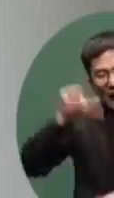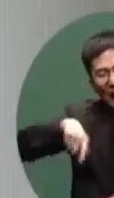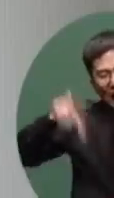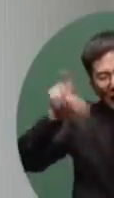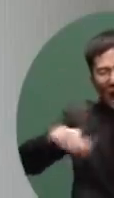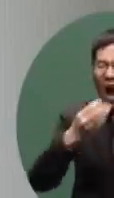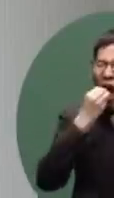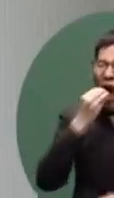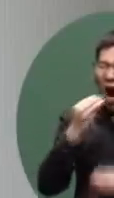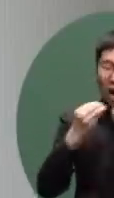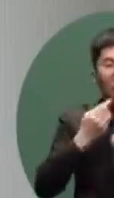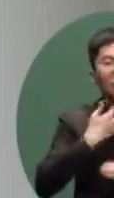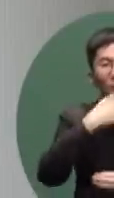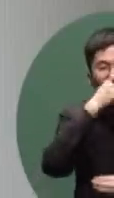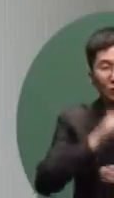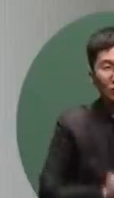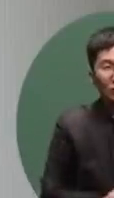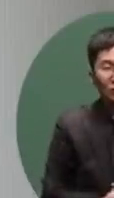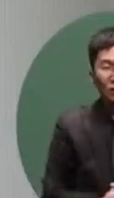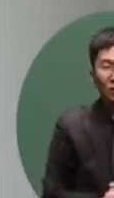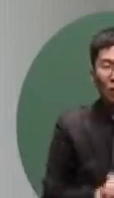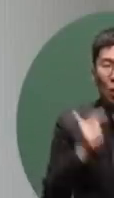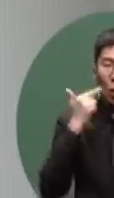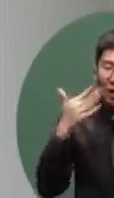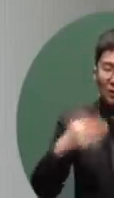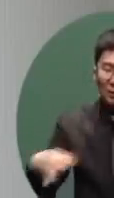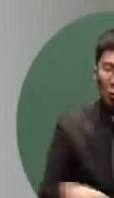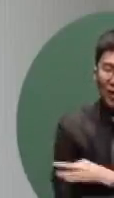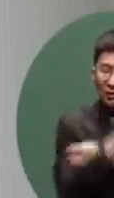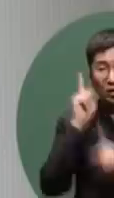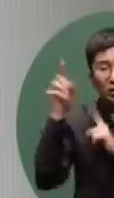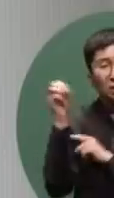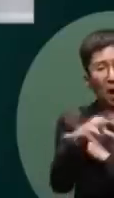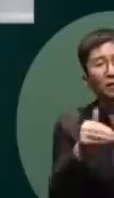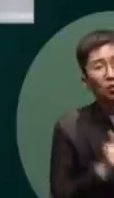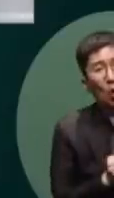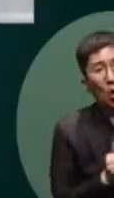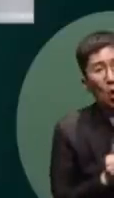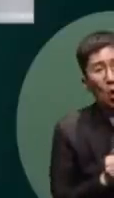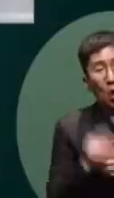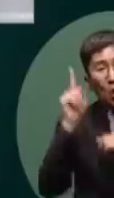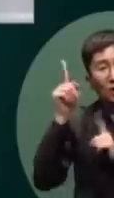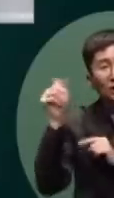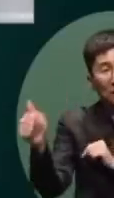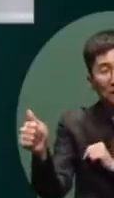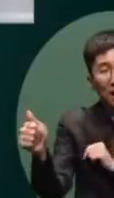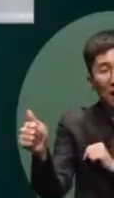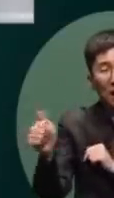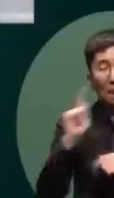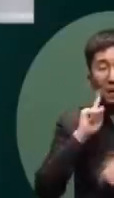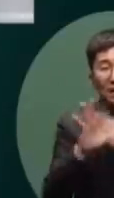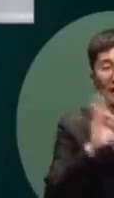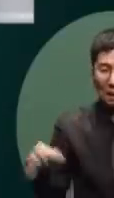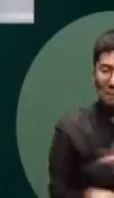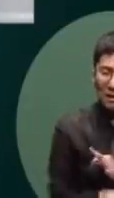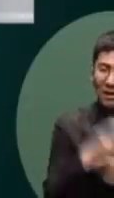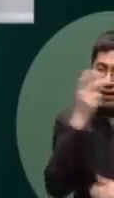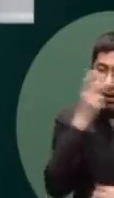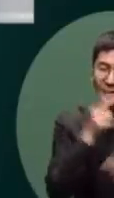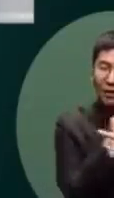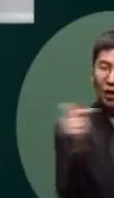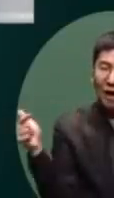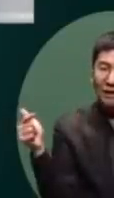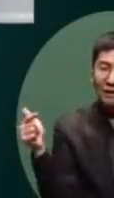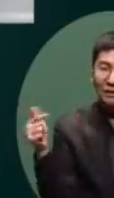엄청나게 이제 해서 이게 뭐 누가 봐도 명백한 세금 횡령이고 이후 본인이 만약에 대통령이 되신다면은 이런